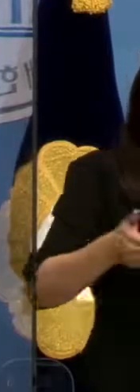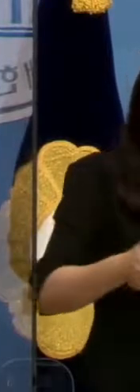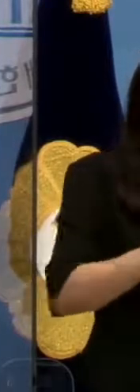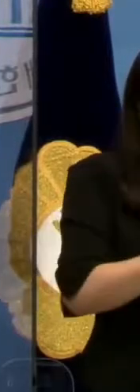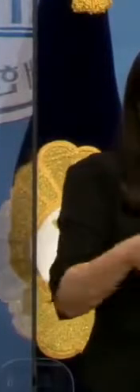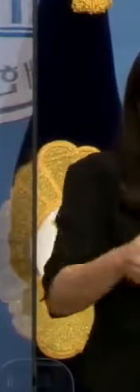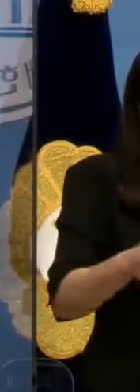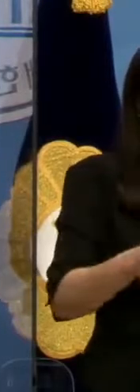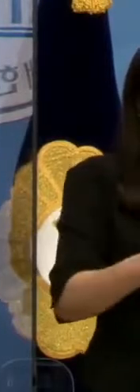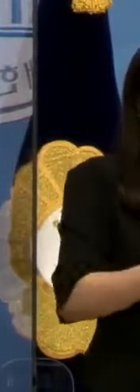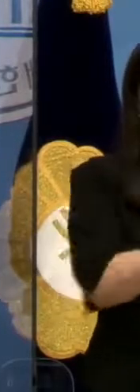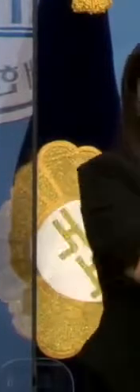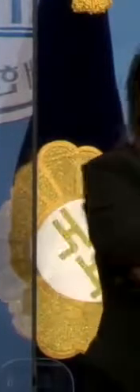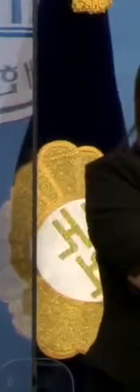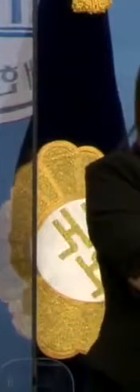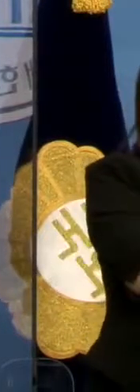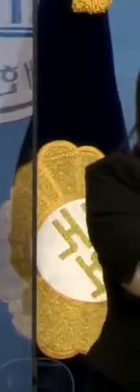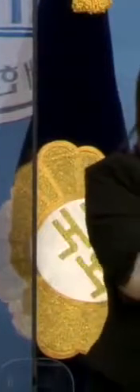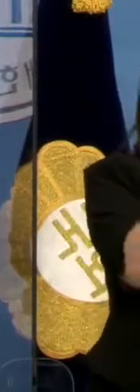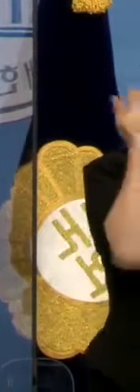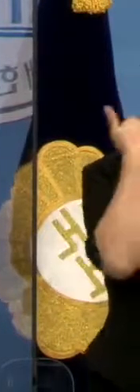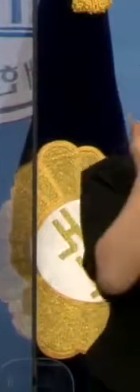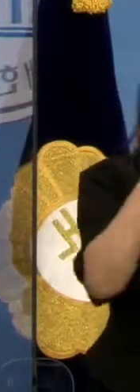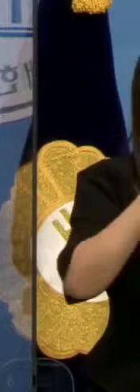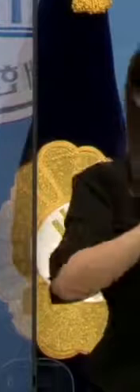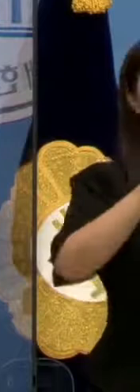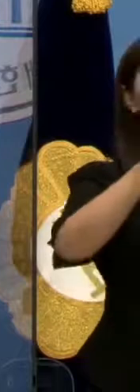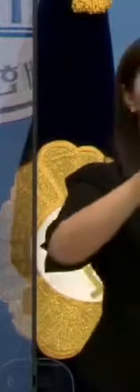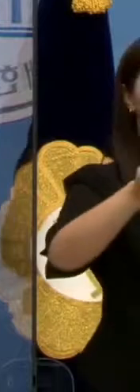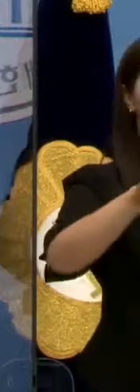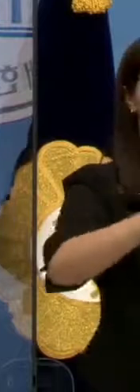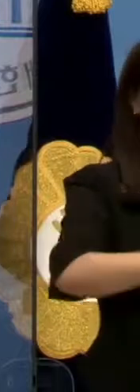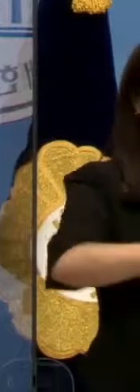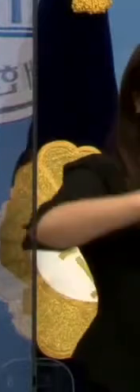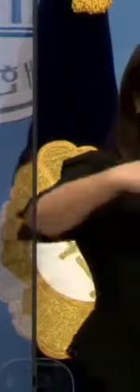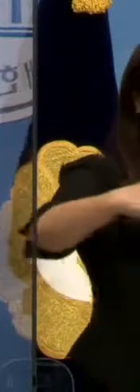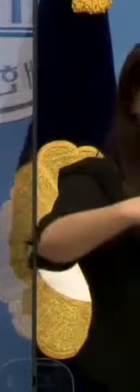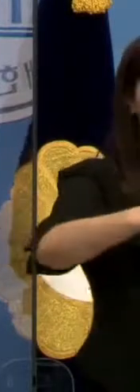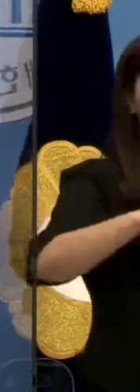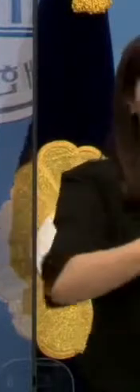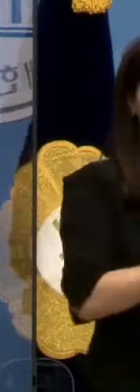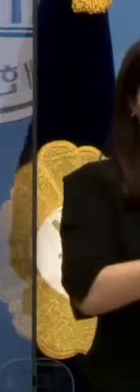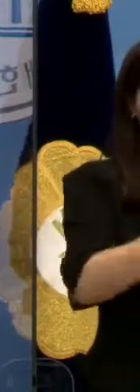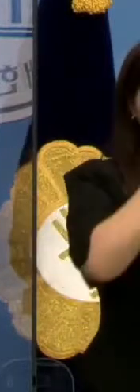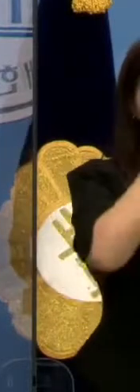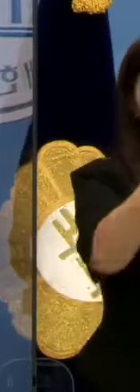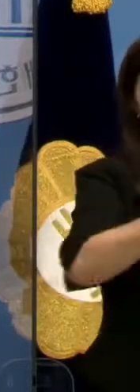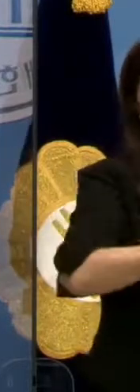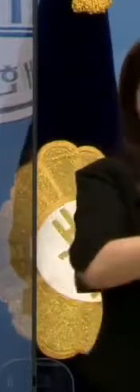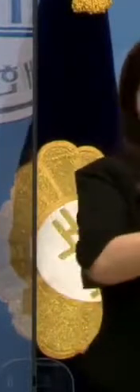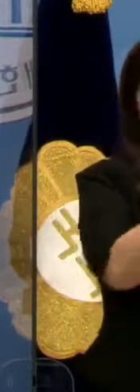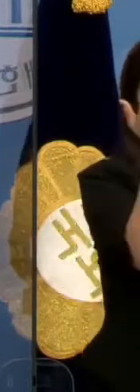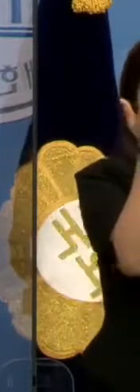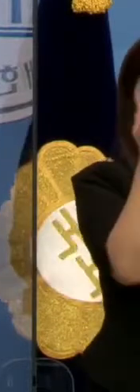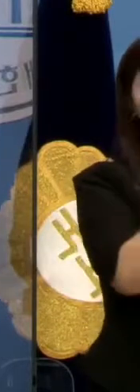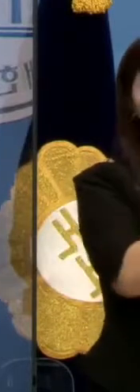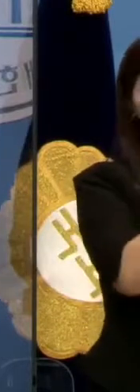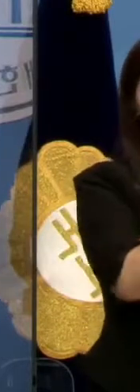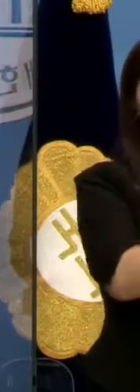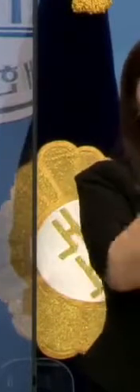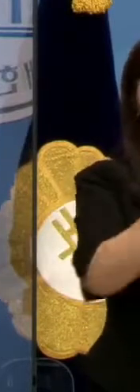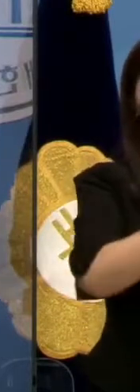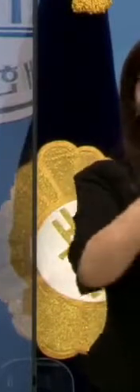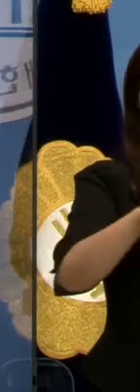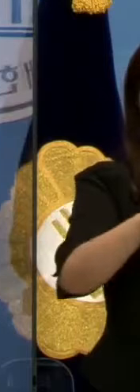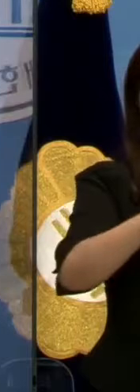14평방미터에서 25평방미터로 공급 면적이 약 8평이 되도록 정하고 2인 가구 30평방미터